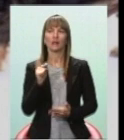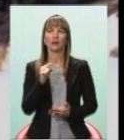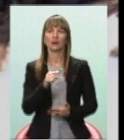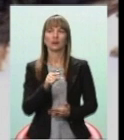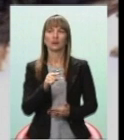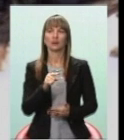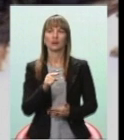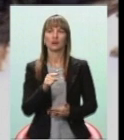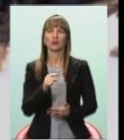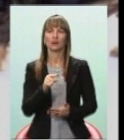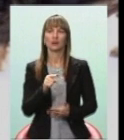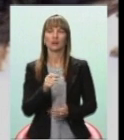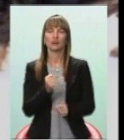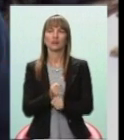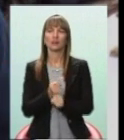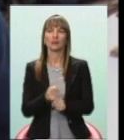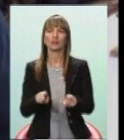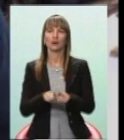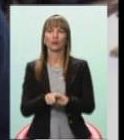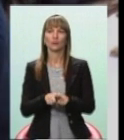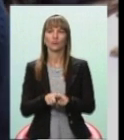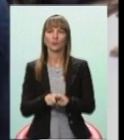делают тебе такое разное.